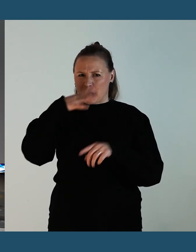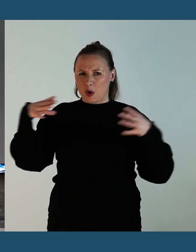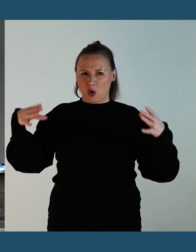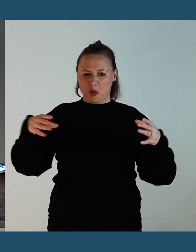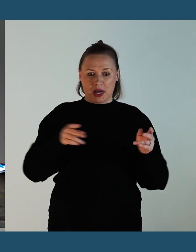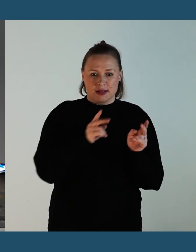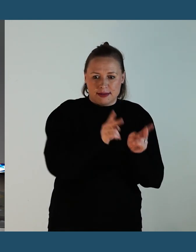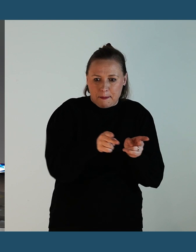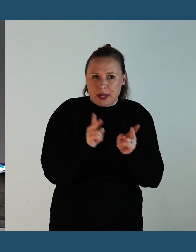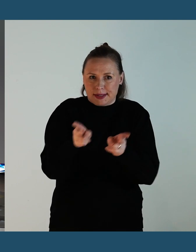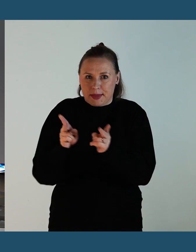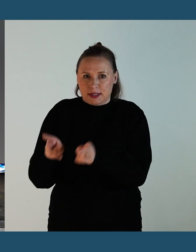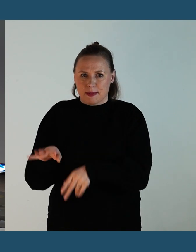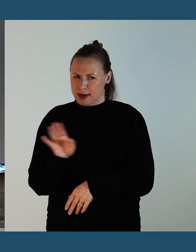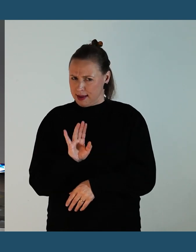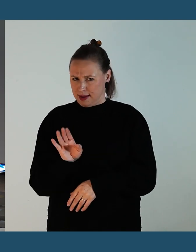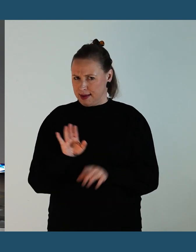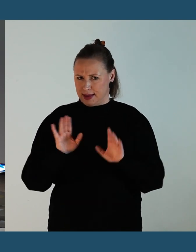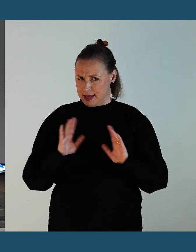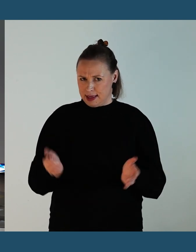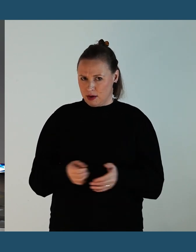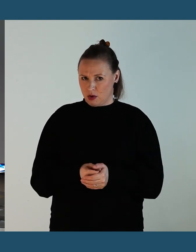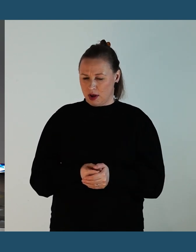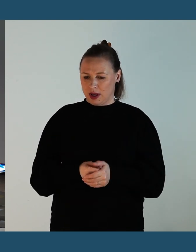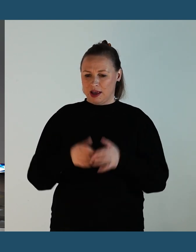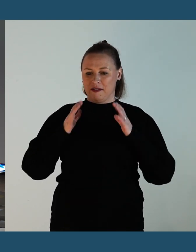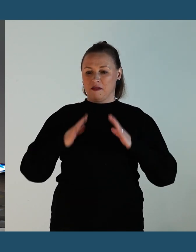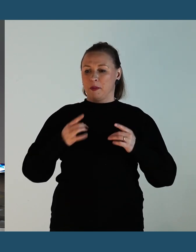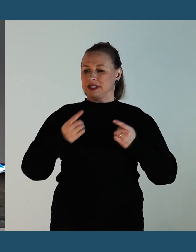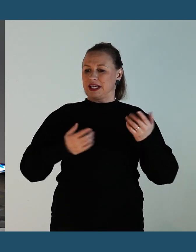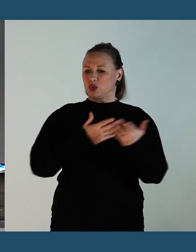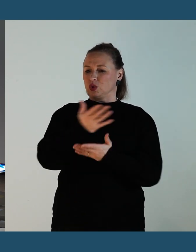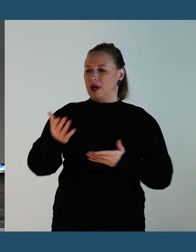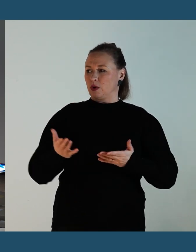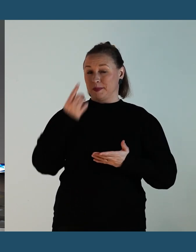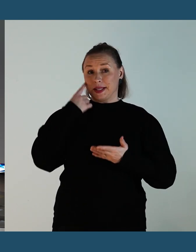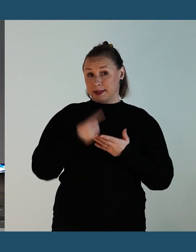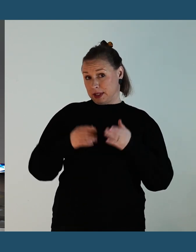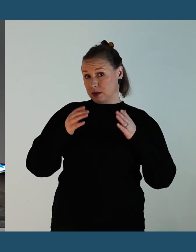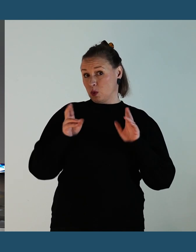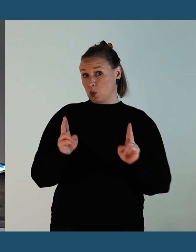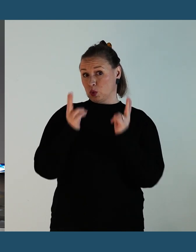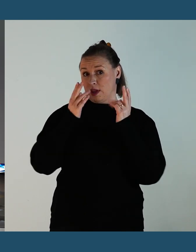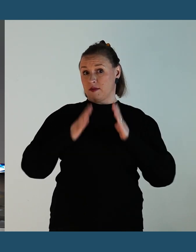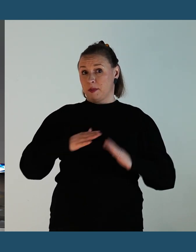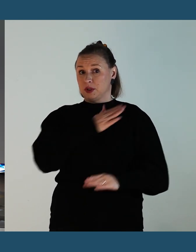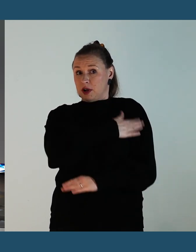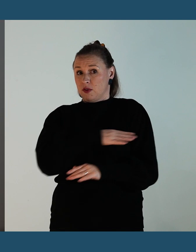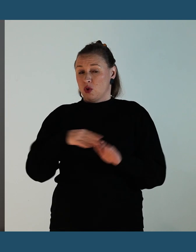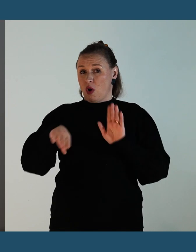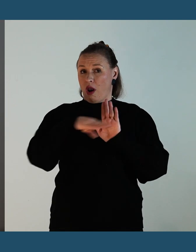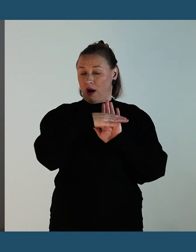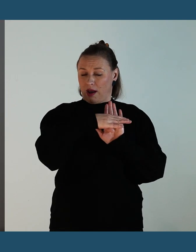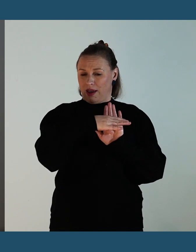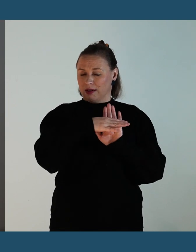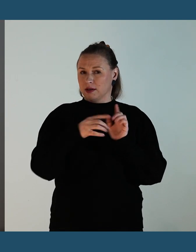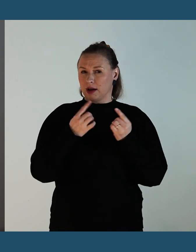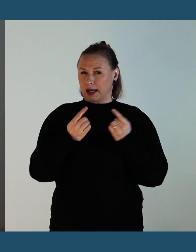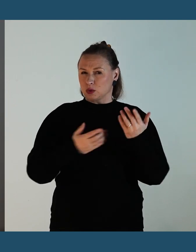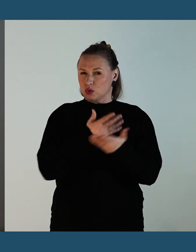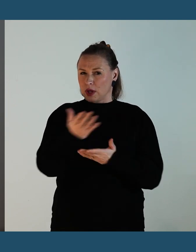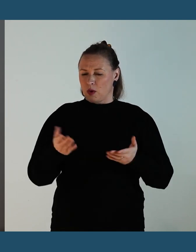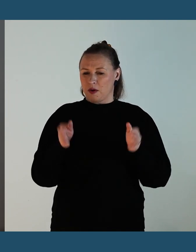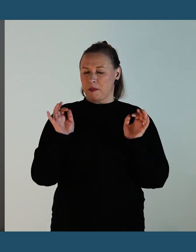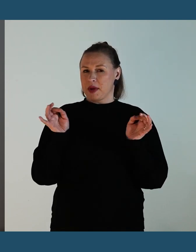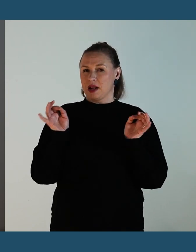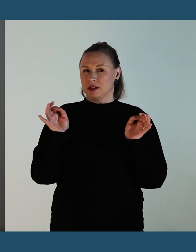ehkä mikä tässä keskustelussa vaikka tästä uudesta vammaispalvelulaista on näkynyt, niin on se, että